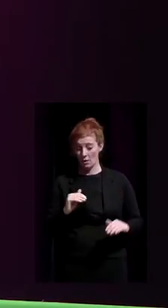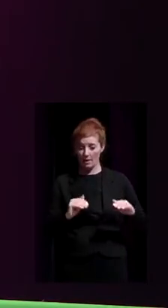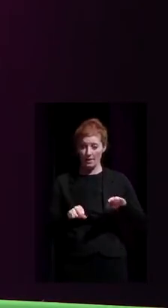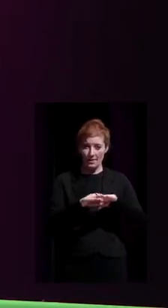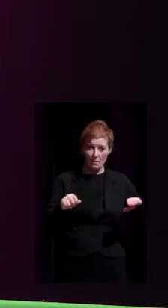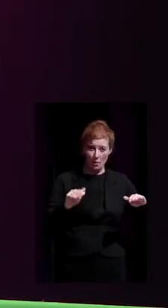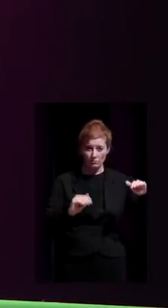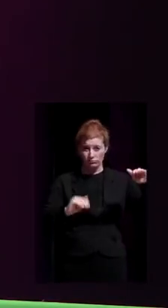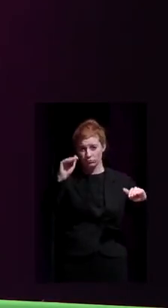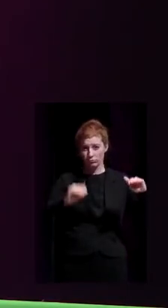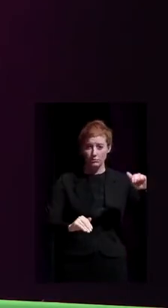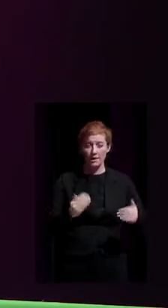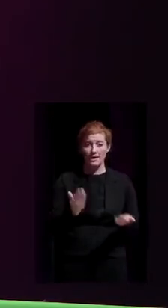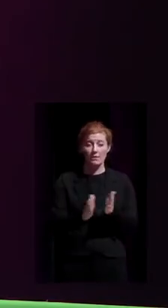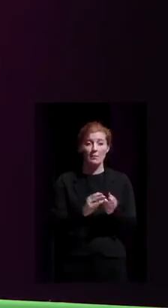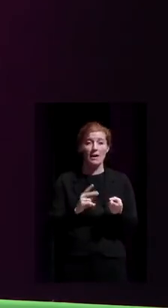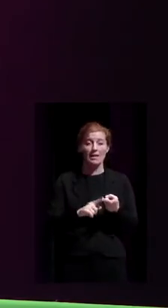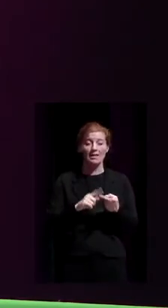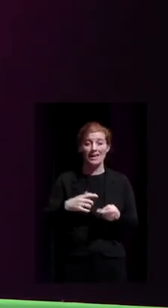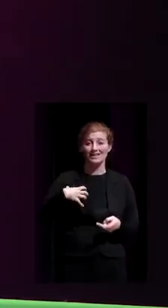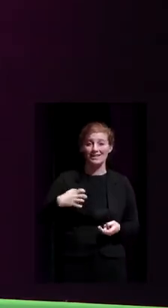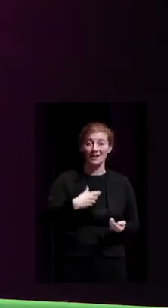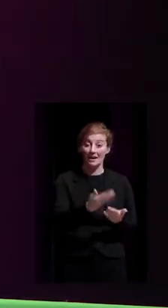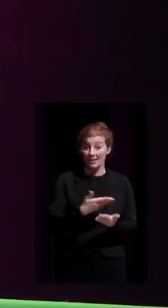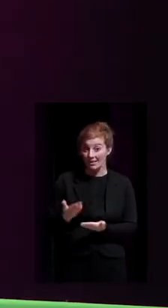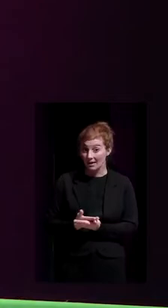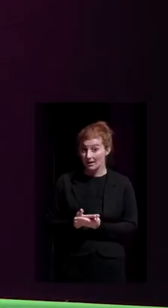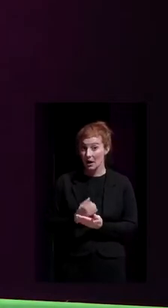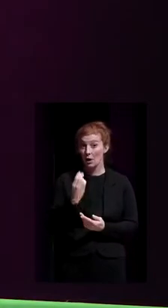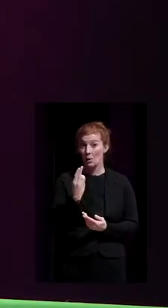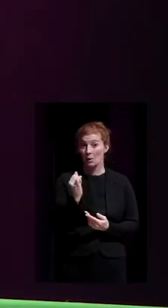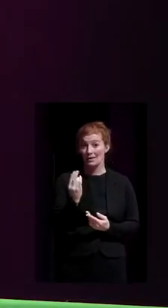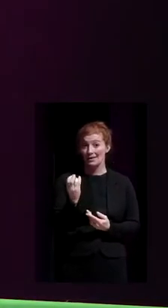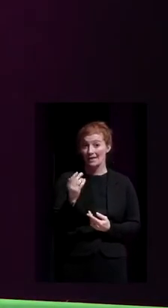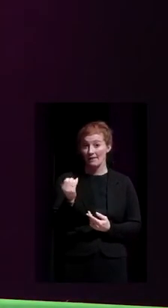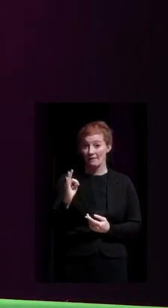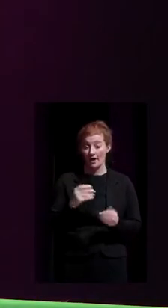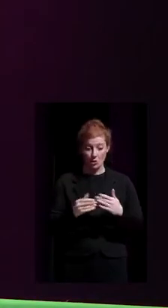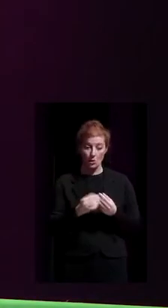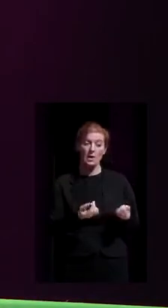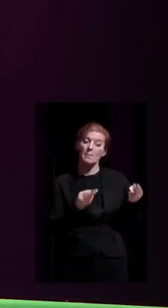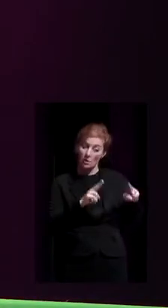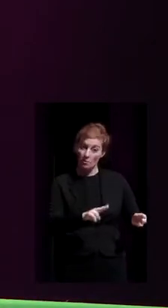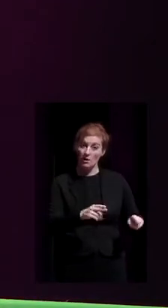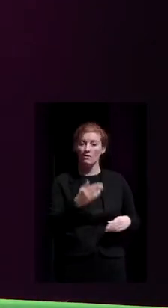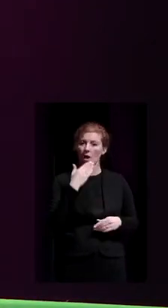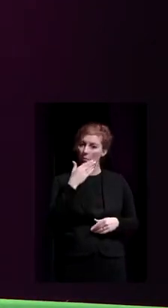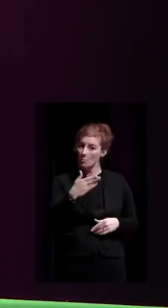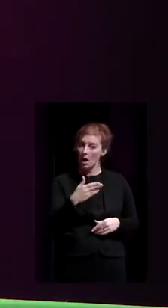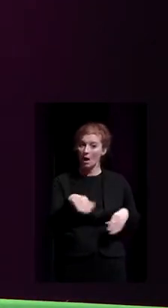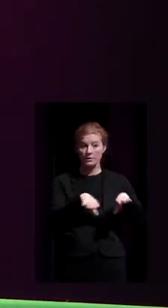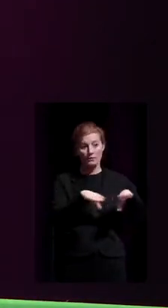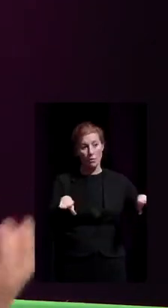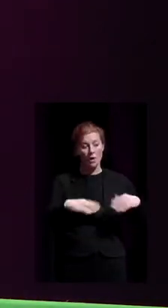rika länder? UNICEF har gjort en bedömning var Sverige ligger, och vi ligger ganska bra till när det gäller fysisk